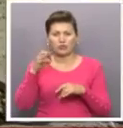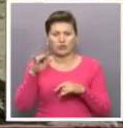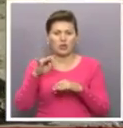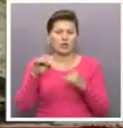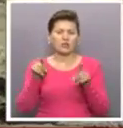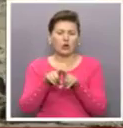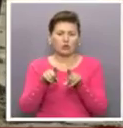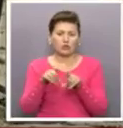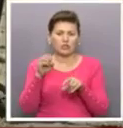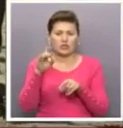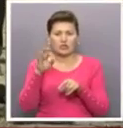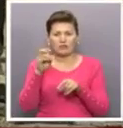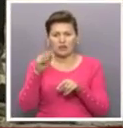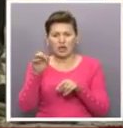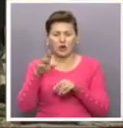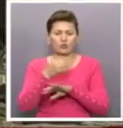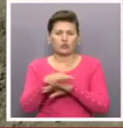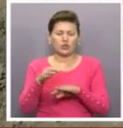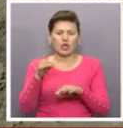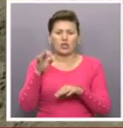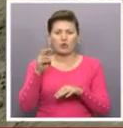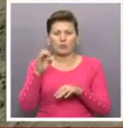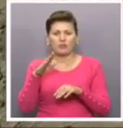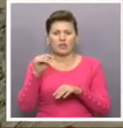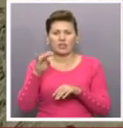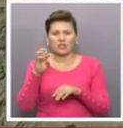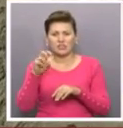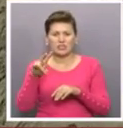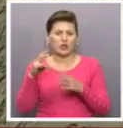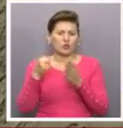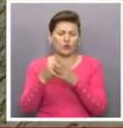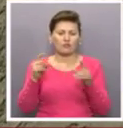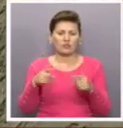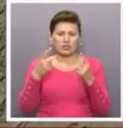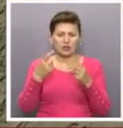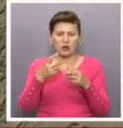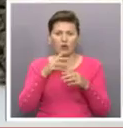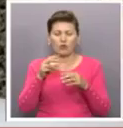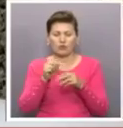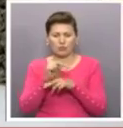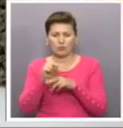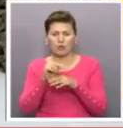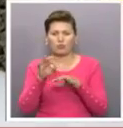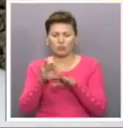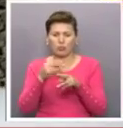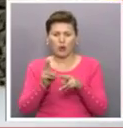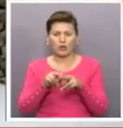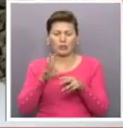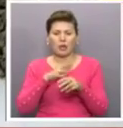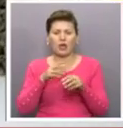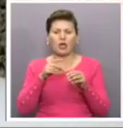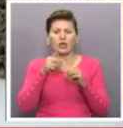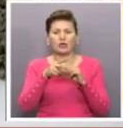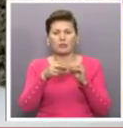қиылысында және Ярославская көшесі бойымен Якубов және Жангелдин көшесіне дейін жаңартылады. Айта кетейік, 2009-2015 жылдар